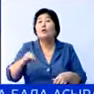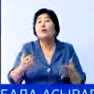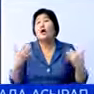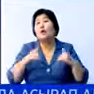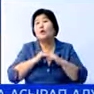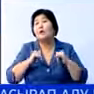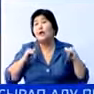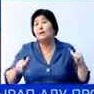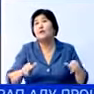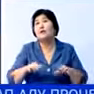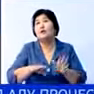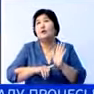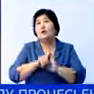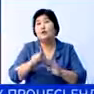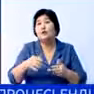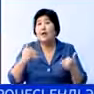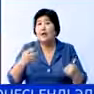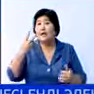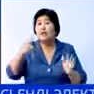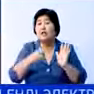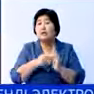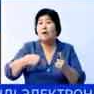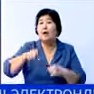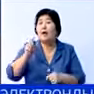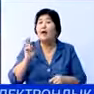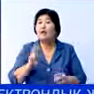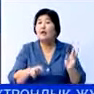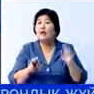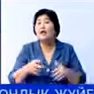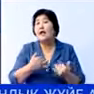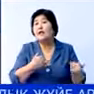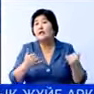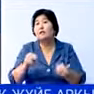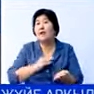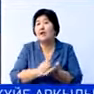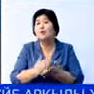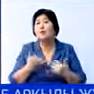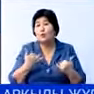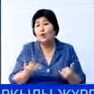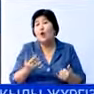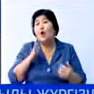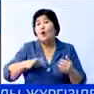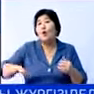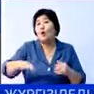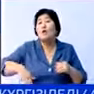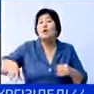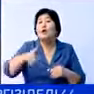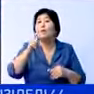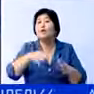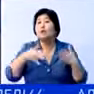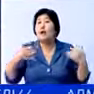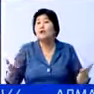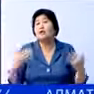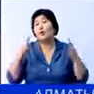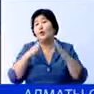дамыту мәселесі сөз болды. Онда қазір 27 кәсіпкер келушілерге сервистік қызмет көрсетуде. Көл жағалауында 100-ден астам